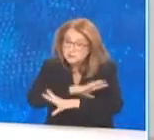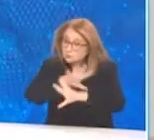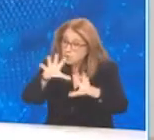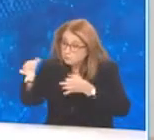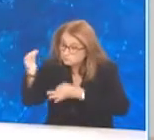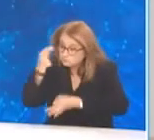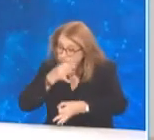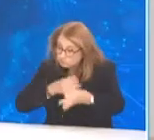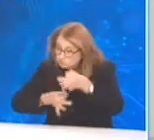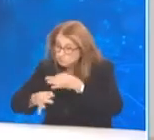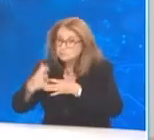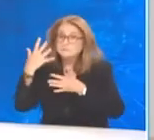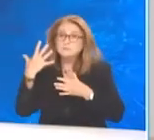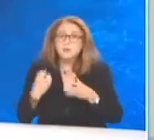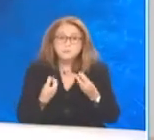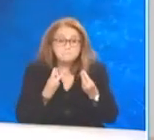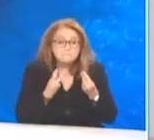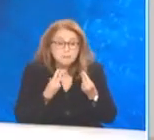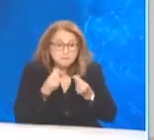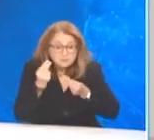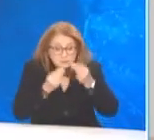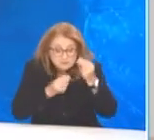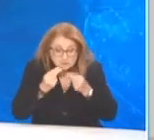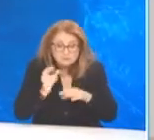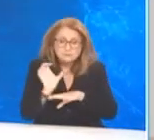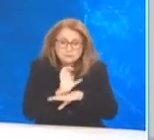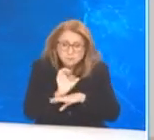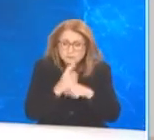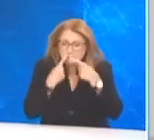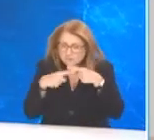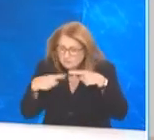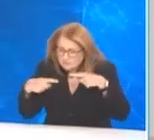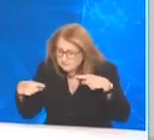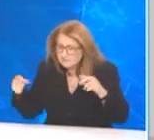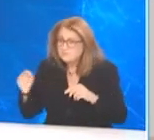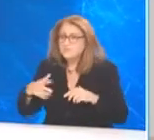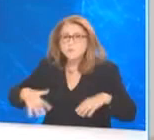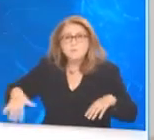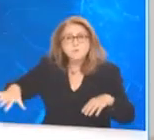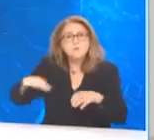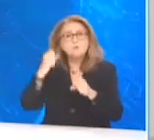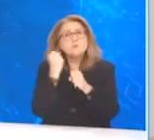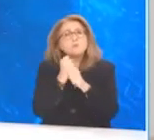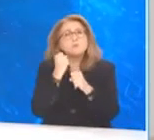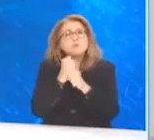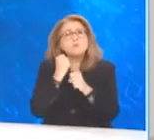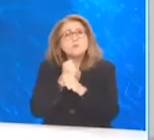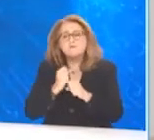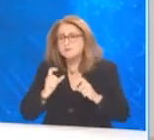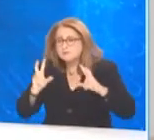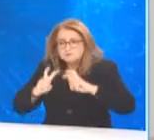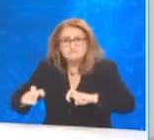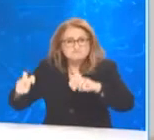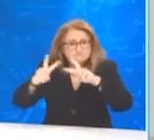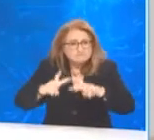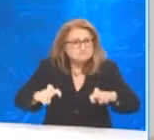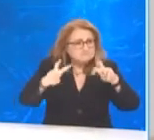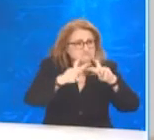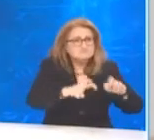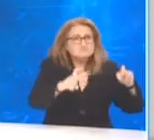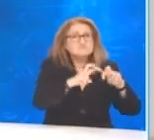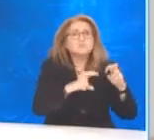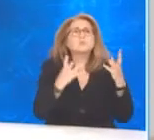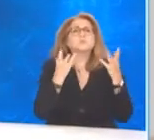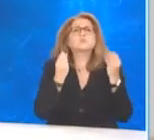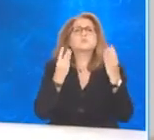ηχθημερών τα στελέχη όλων των υπηρεσιών των εμπλεκομένων και δει τα εξαιρετικά παιδιά της ιχνηλάτησης. Γίνεται τεράστια